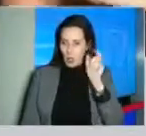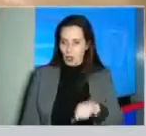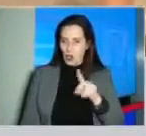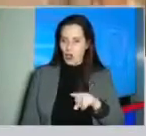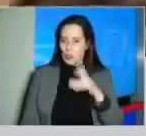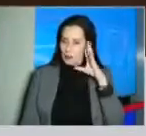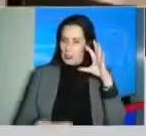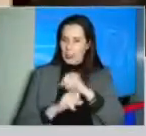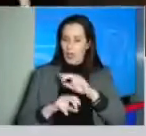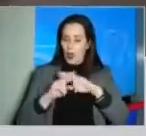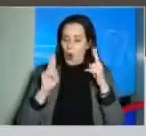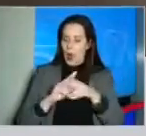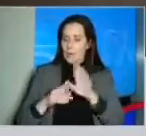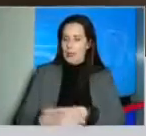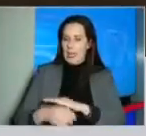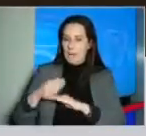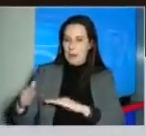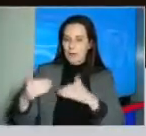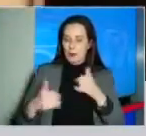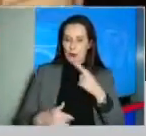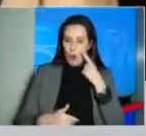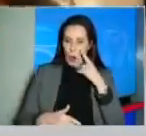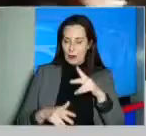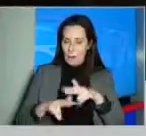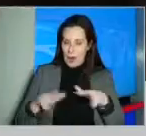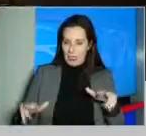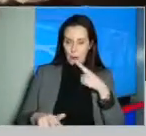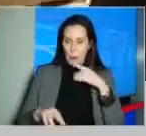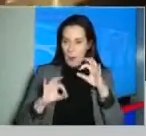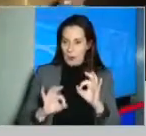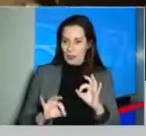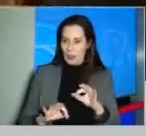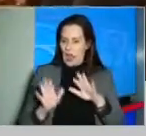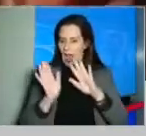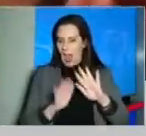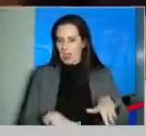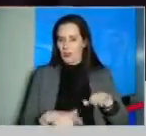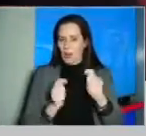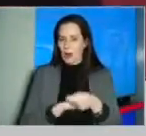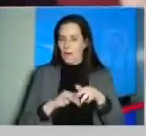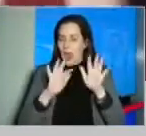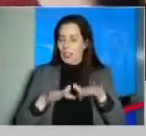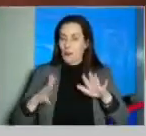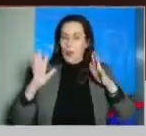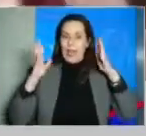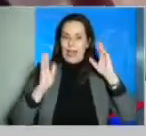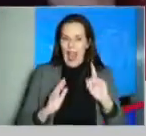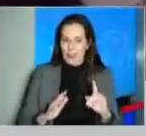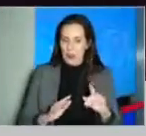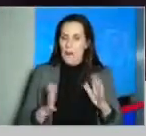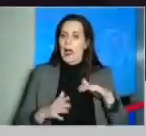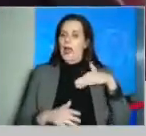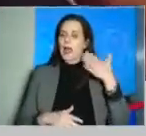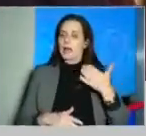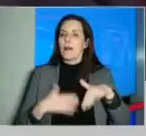להם השקפת עולם ימני, והיום כשמסתכלים על המפה, ואומרים, בעצם, עזבו את המהפך הזה, עזבו את ההתלהבות מהמהפך, מה יהיה